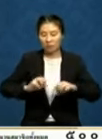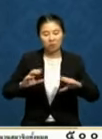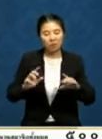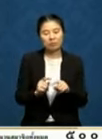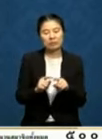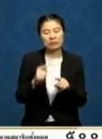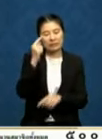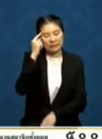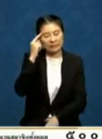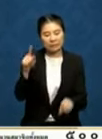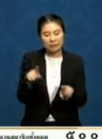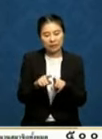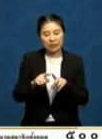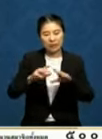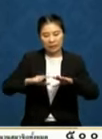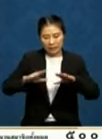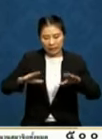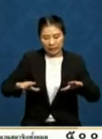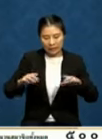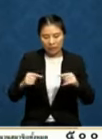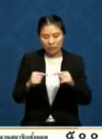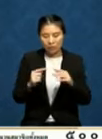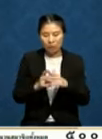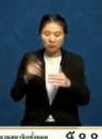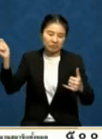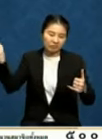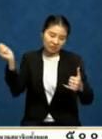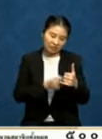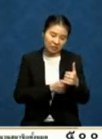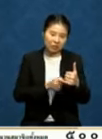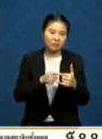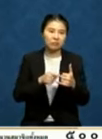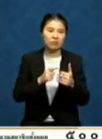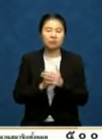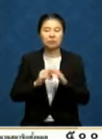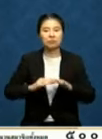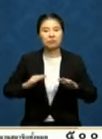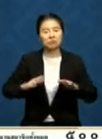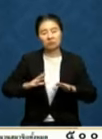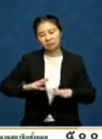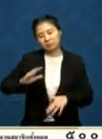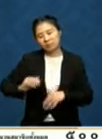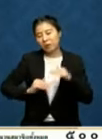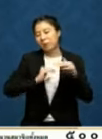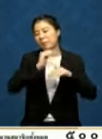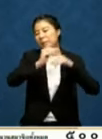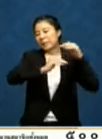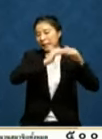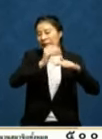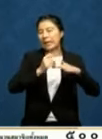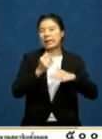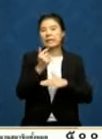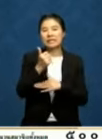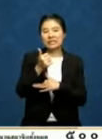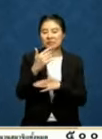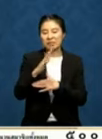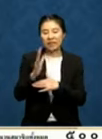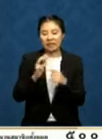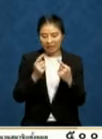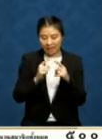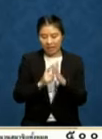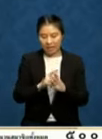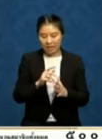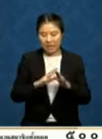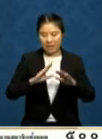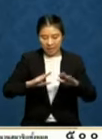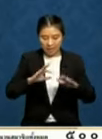ว่าการลงโทษเด็กด้วยการใช้ความรุนแรงเชิงกายภาพนั้นไม่ได้ทำให้เด็กนั้นมีพฤติกรรมที่ดีขึ้นครับแต่กลับทำให้พวกเขามีความก้าวร้าวมากขึ้นมีพ